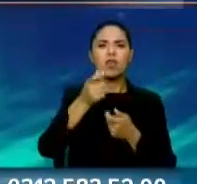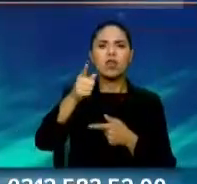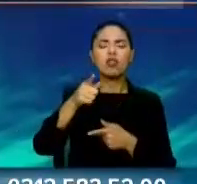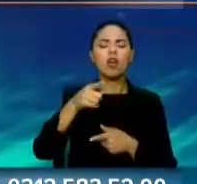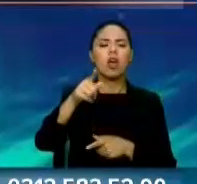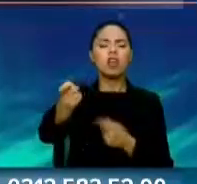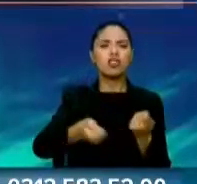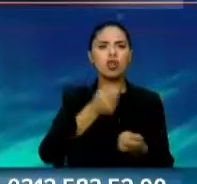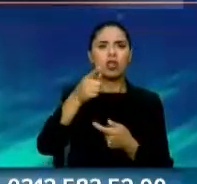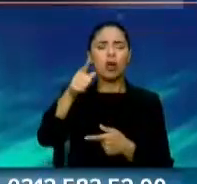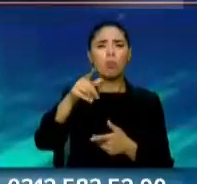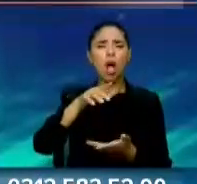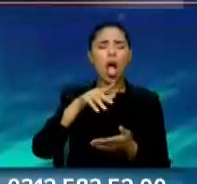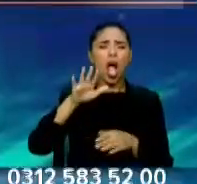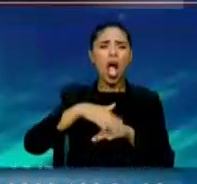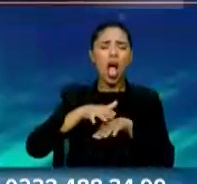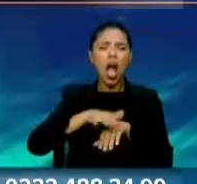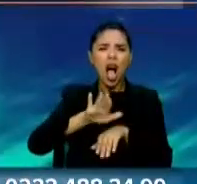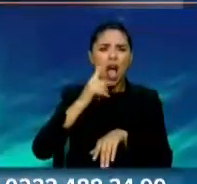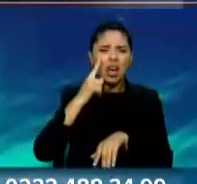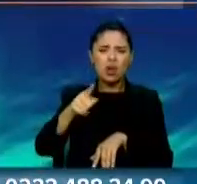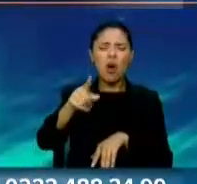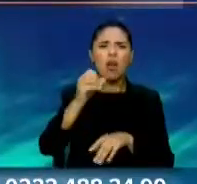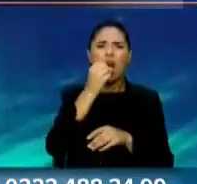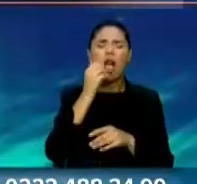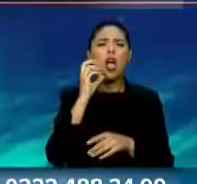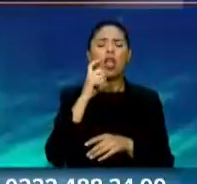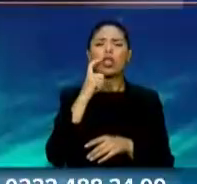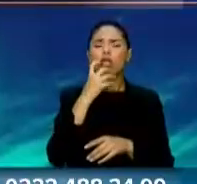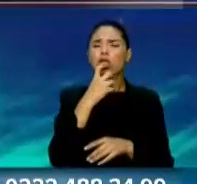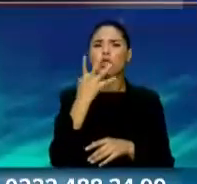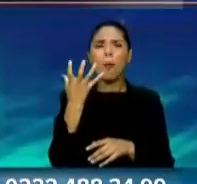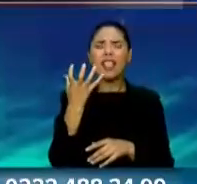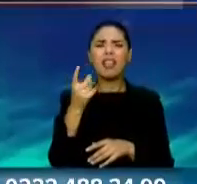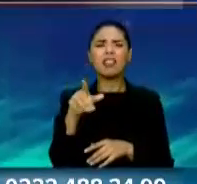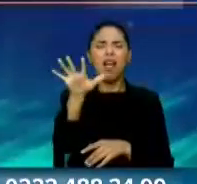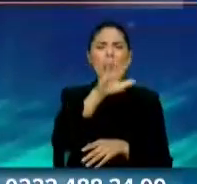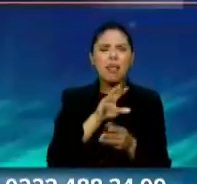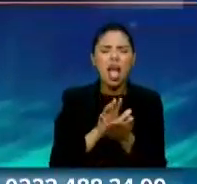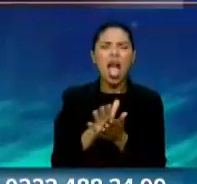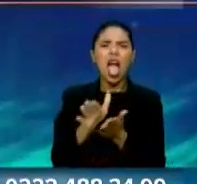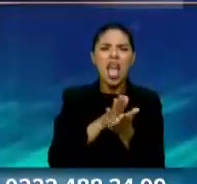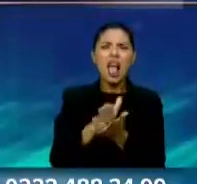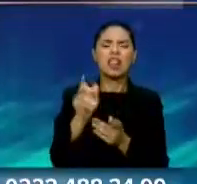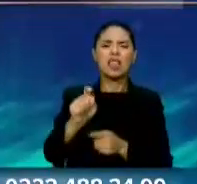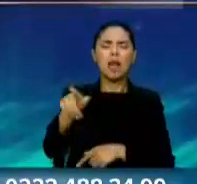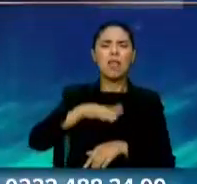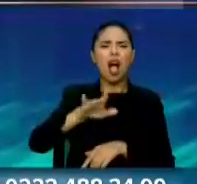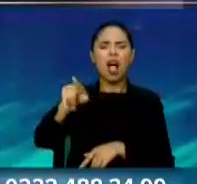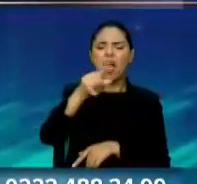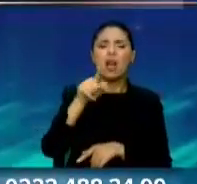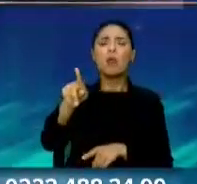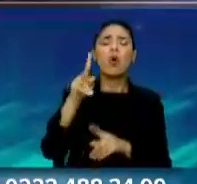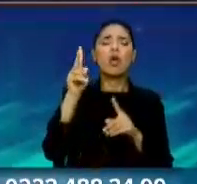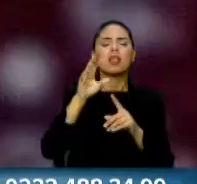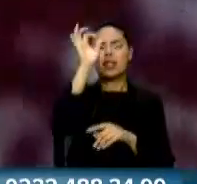ayaklarıyla kavanoza girmeye hazırlanan domateslerin içine girdi. Zabıta jet hızıyla baskın yapmasa o domatesler birilerimizin sofrasına gelecekti.